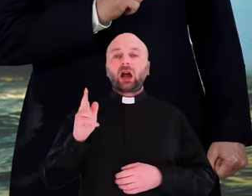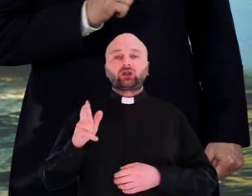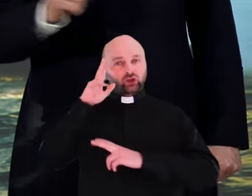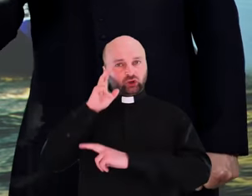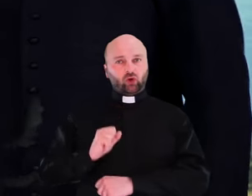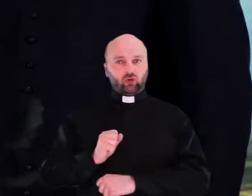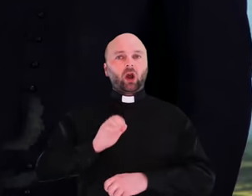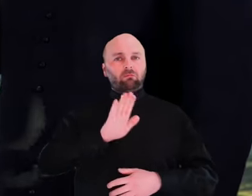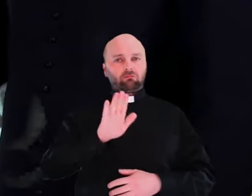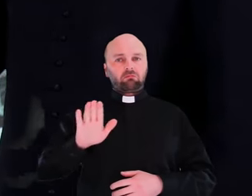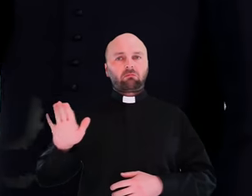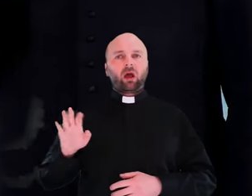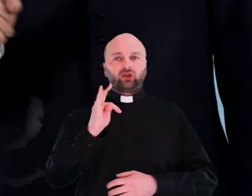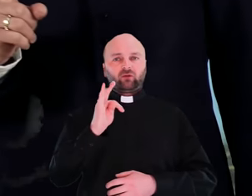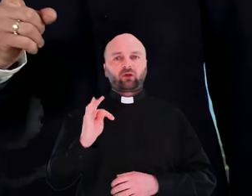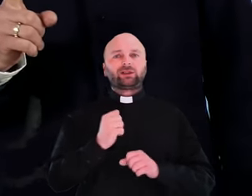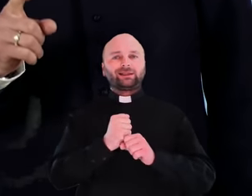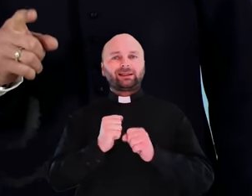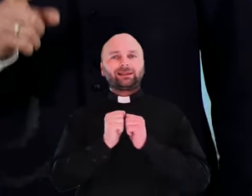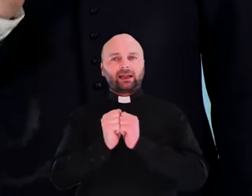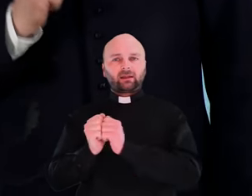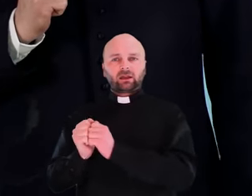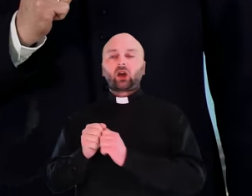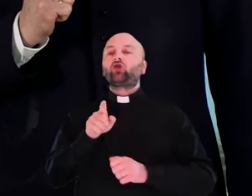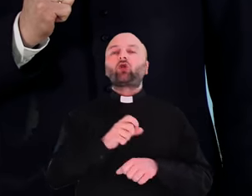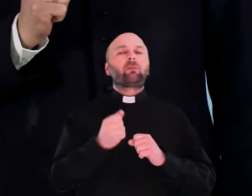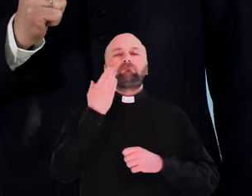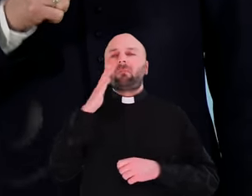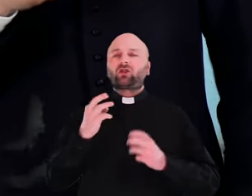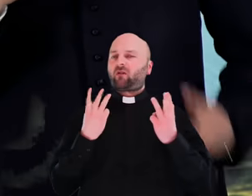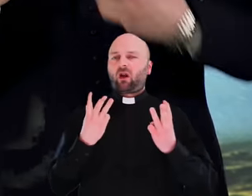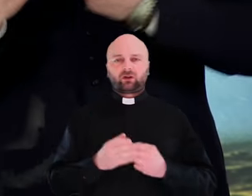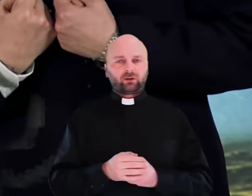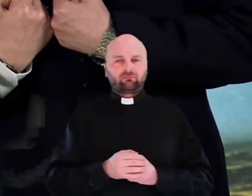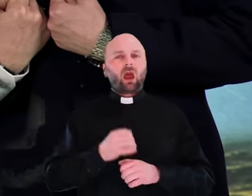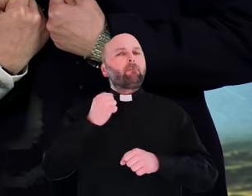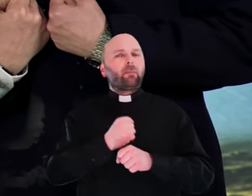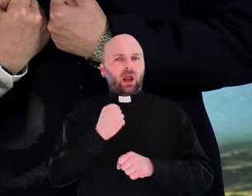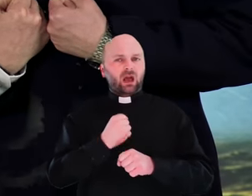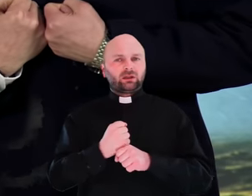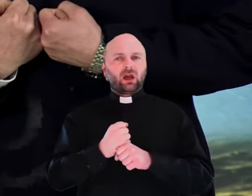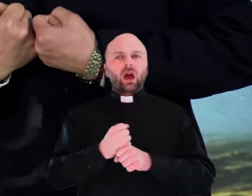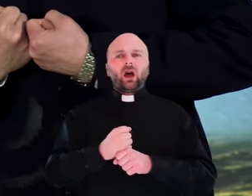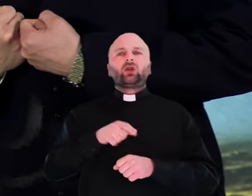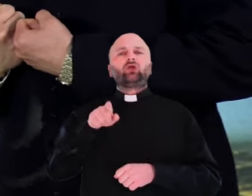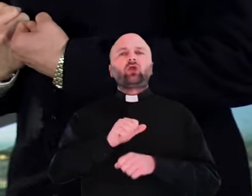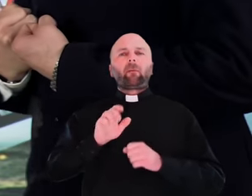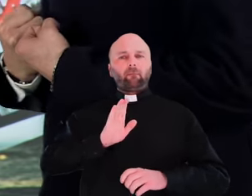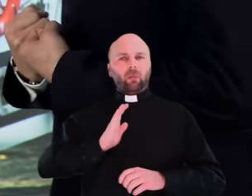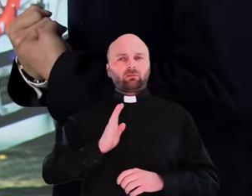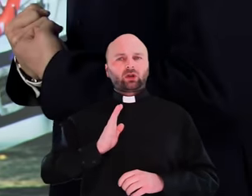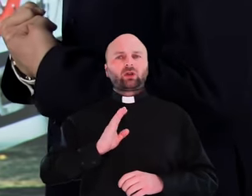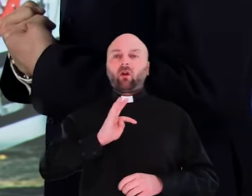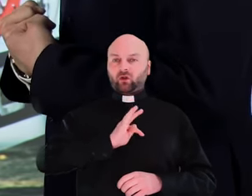zadania. I to jest naprawdę bardzo ważne. Od jego pracy zależy nie tylko jego osobiste bezpieczeństwo, ale